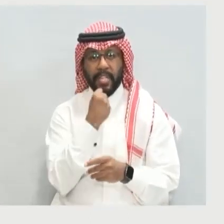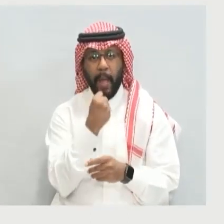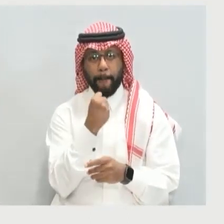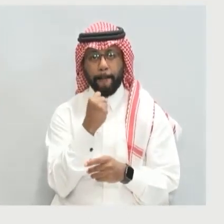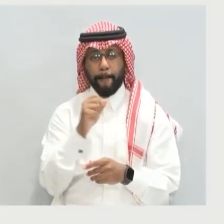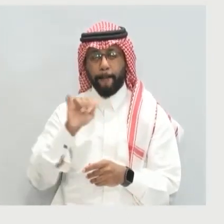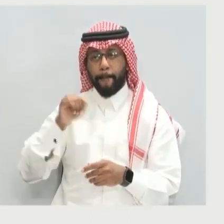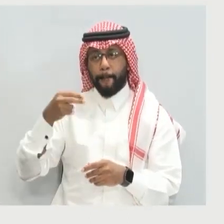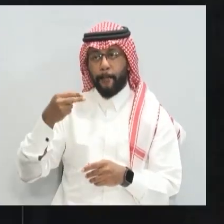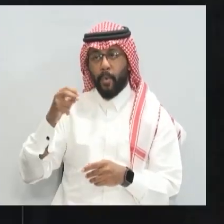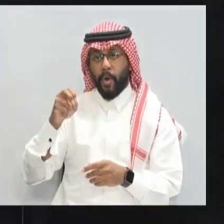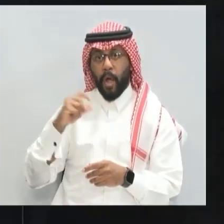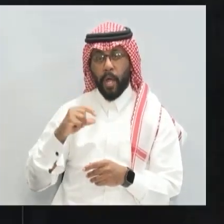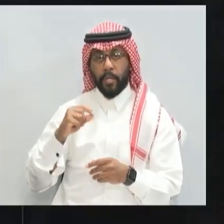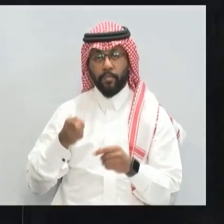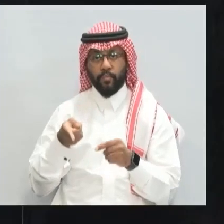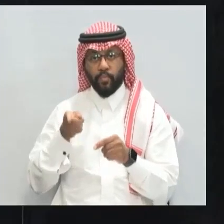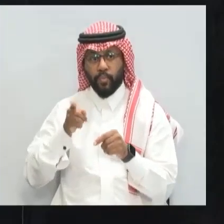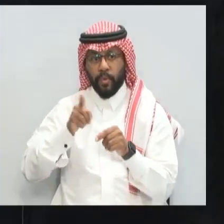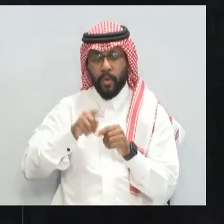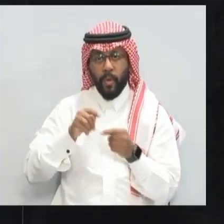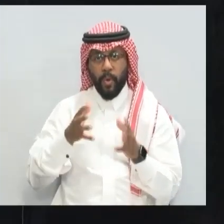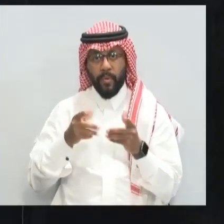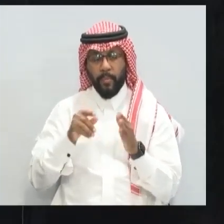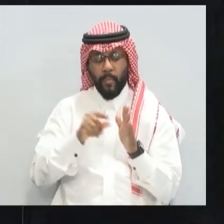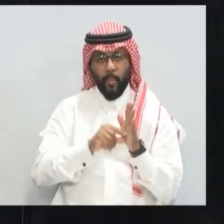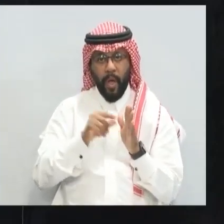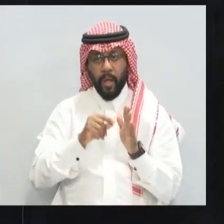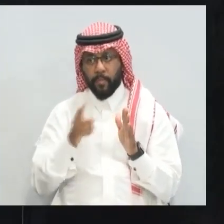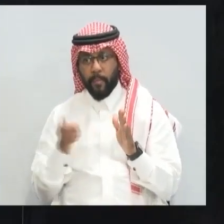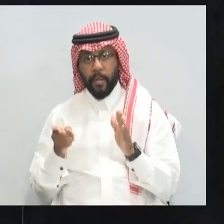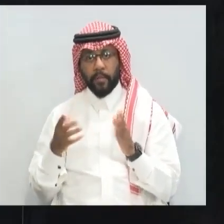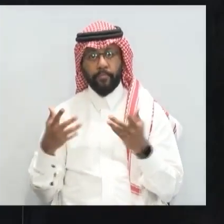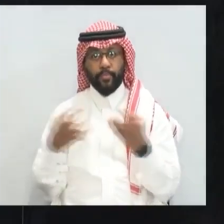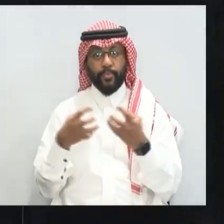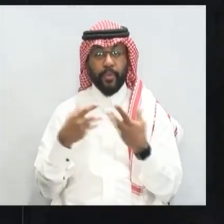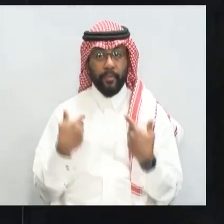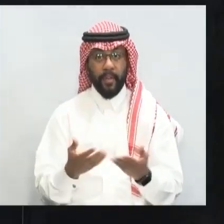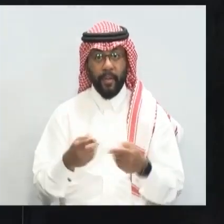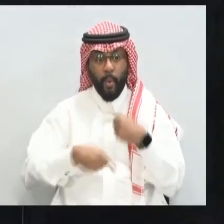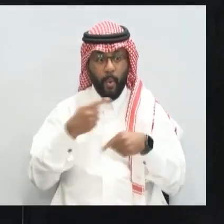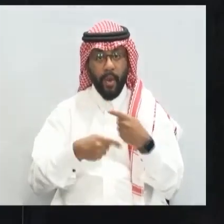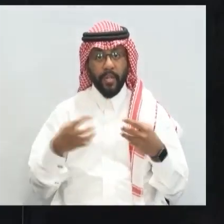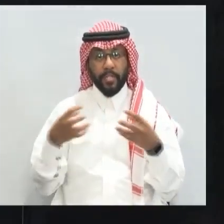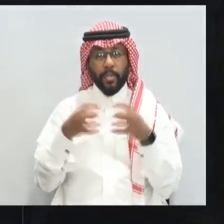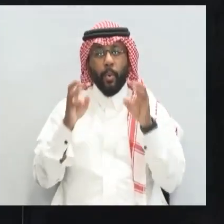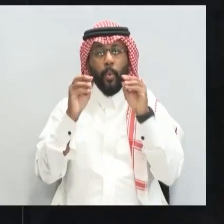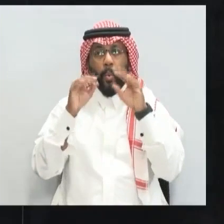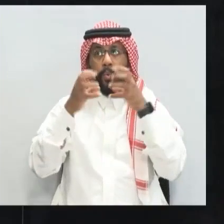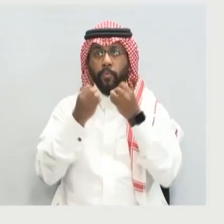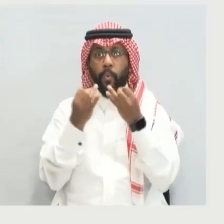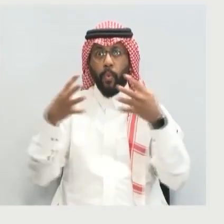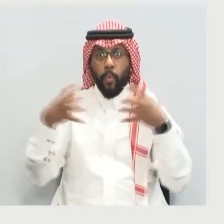المعقد المنشط بانه مرحله انتقاليه او مركب مؤقت وهي ايضا حاله غير مستقره من تجمع الذرات بعضها مع